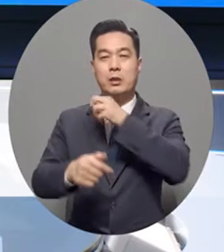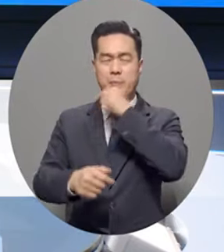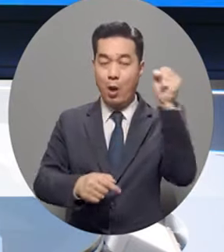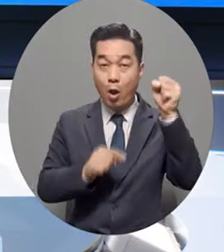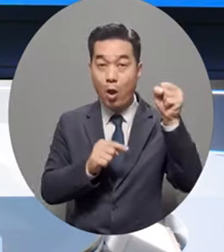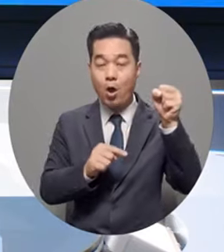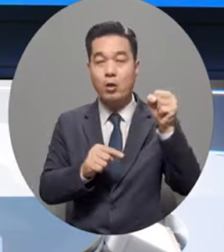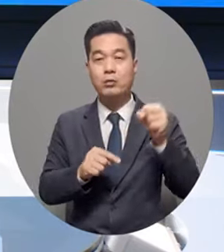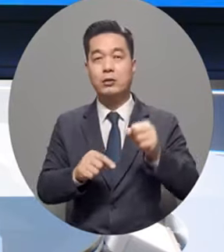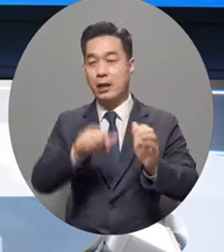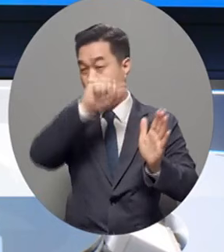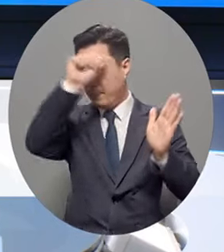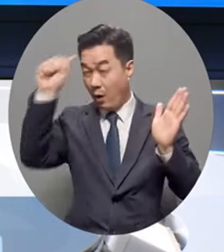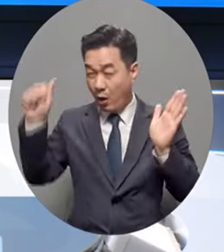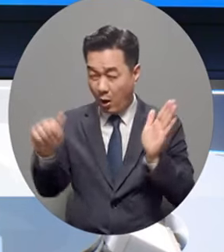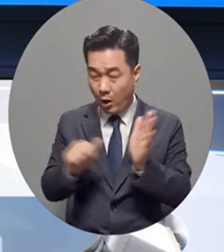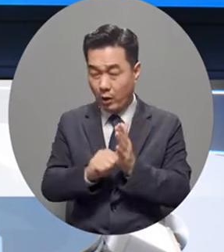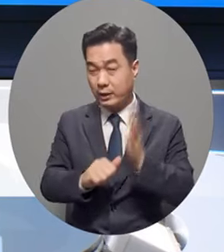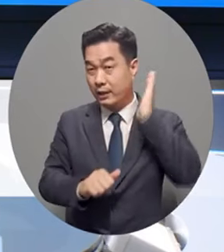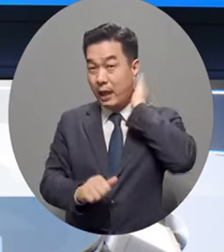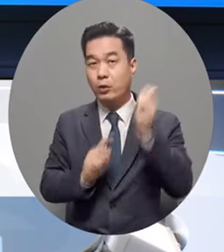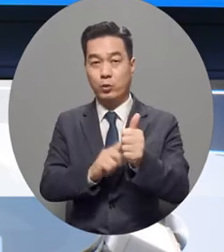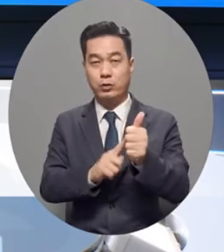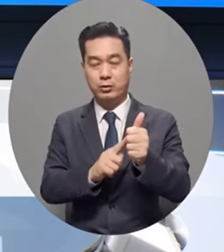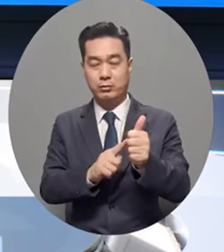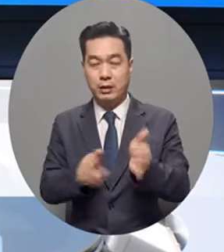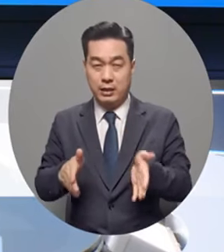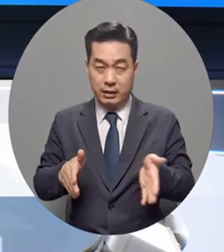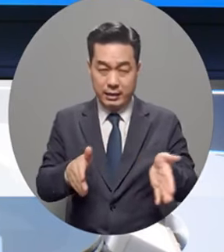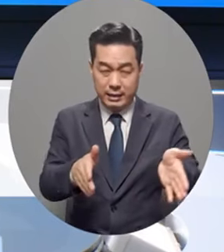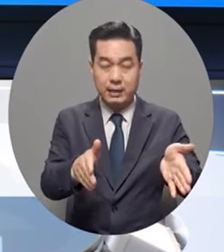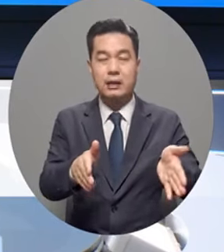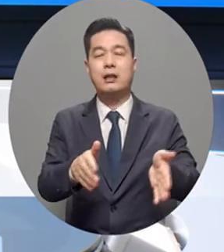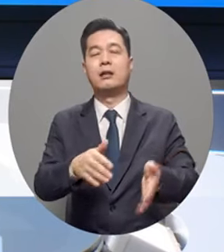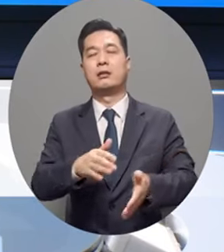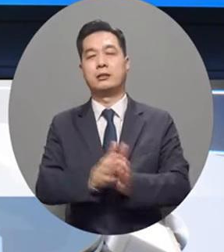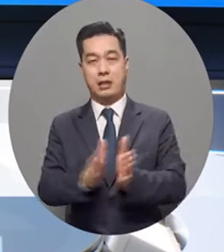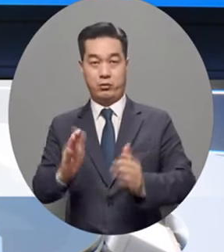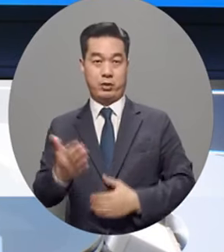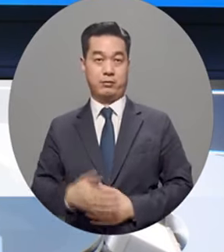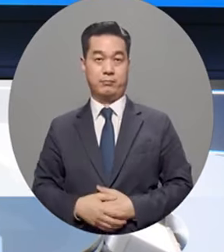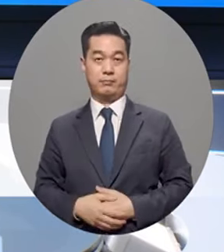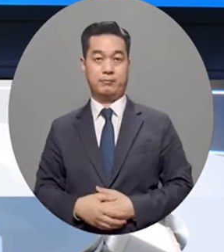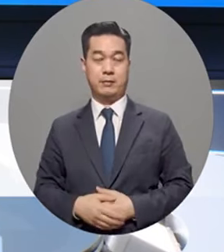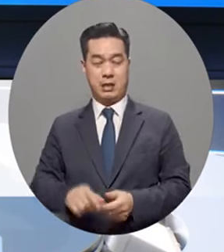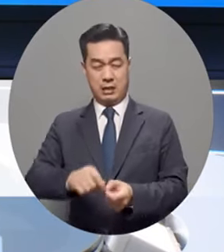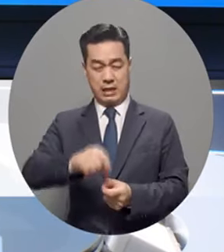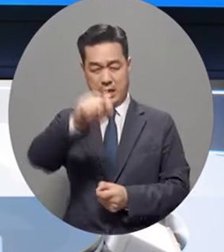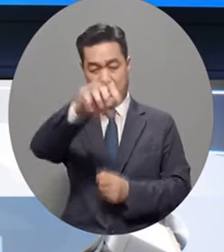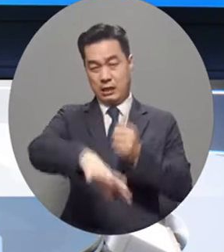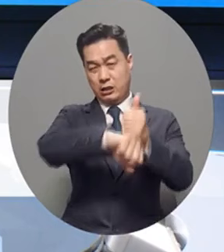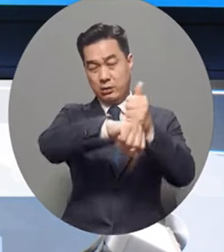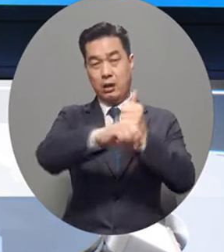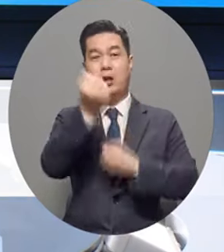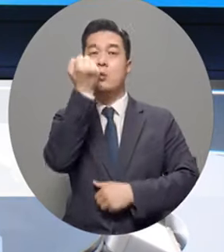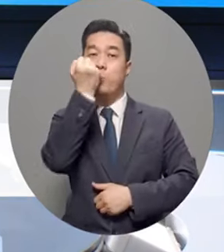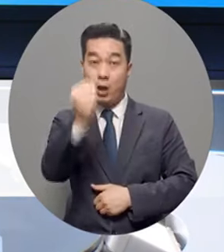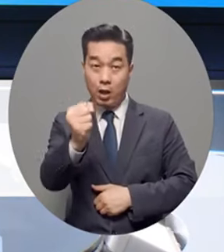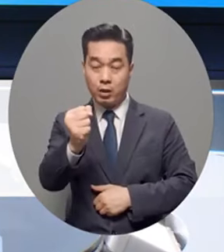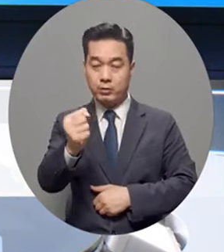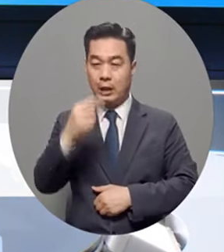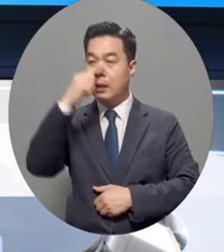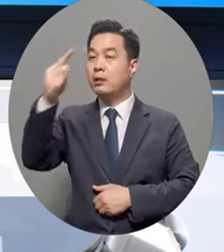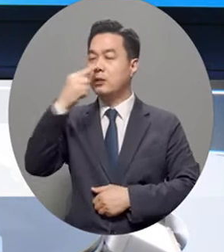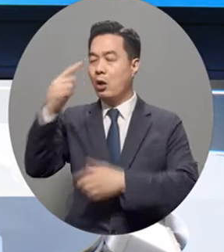사실상 종신 집권의 길에 들어섰습니다. 우크라이나 전쟁의 장기화는 불보듯 뻔해졌고 서방과의 갈등 구도 역시